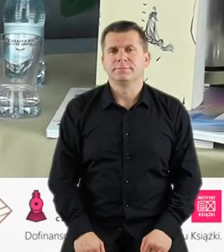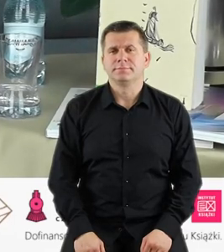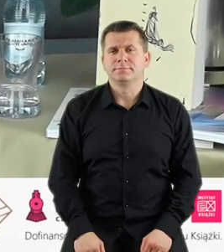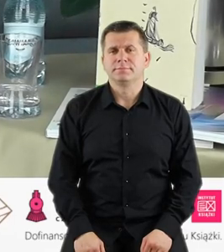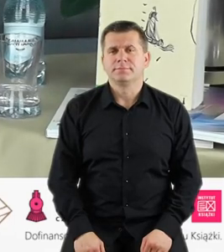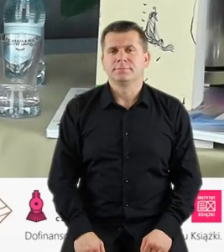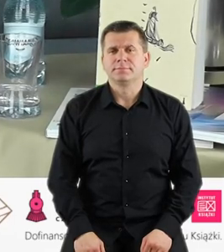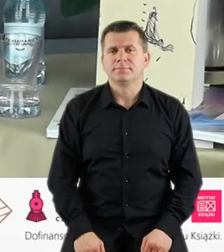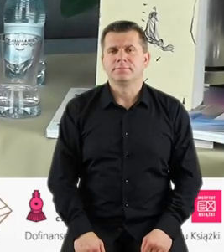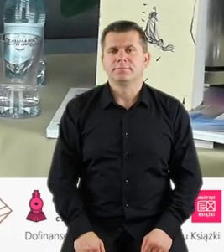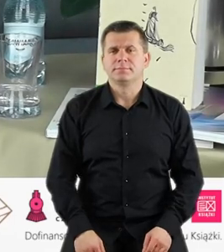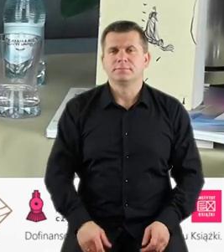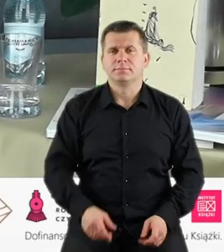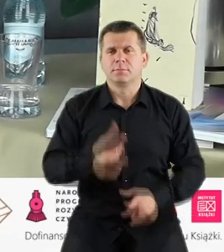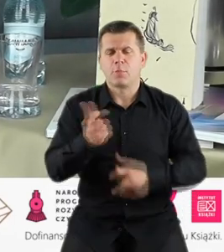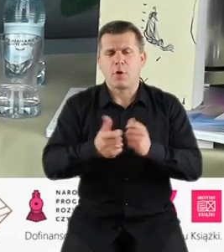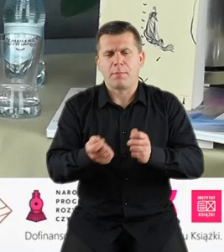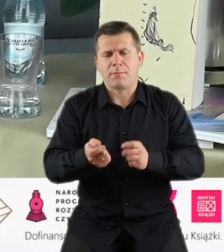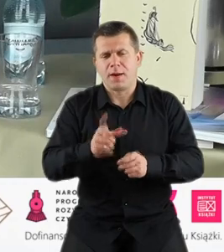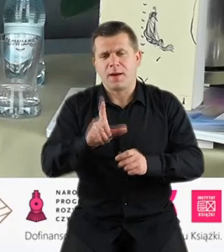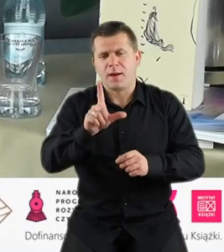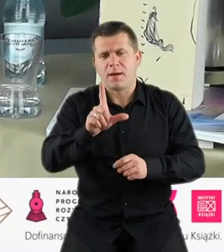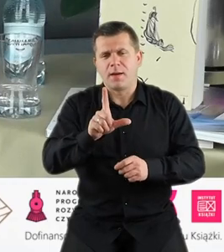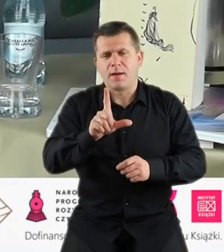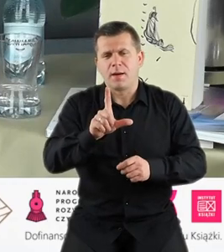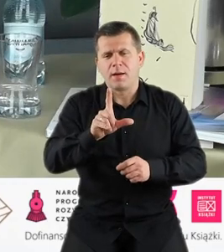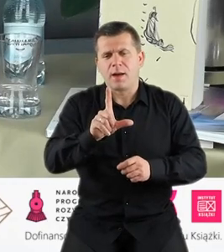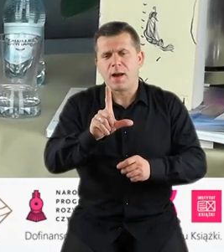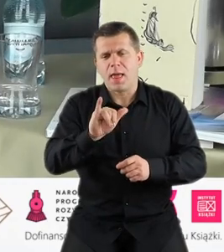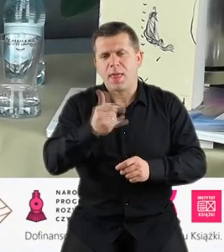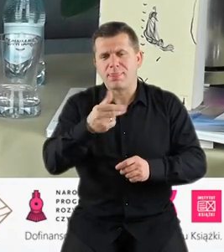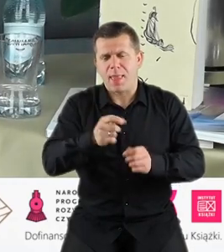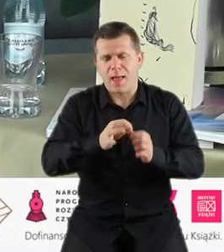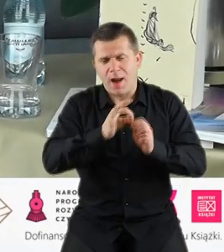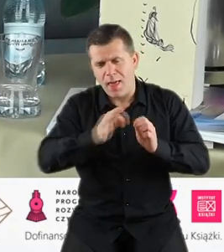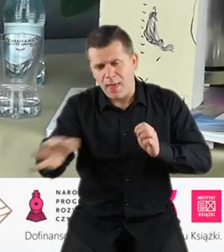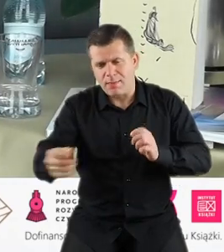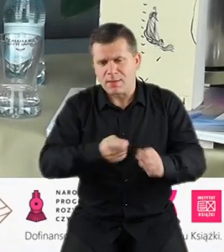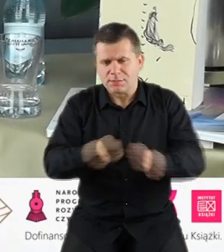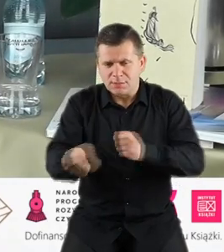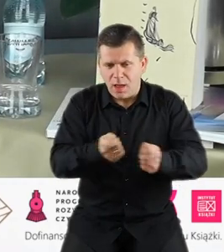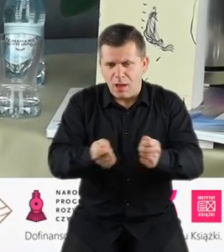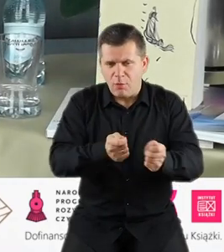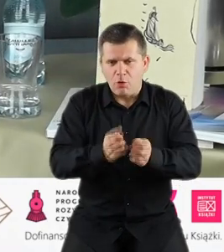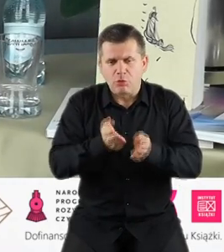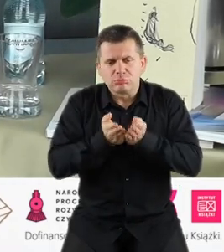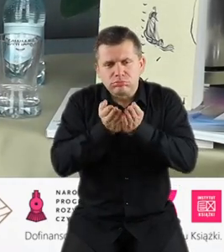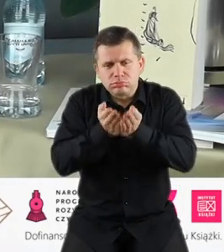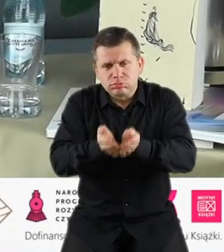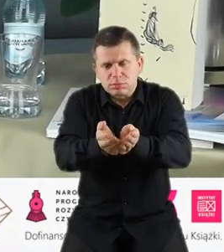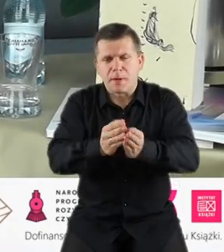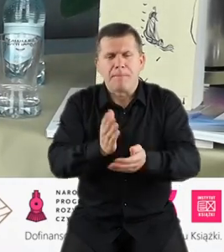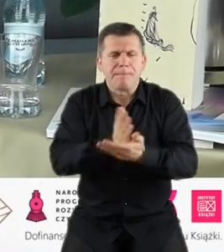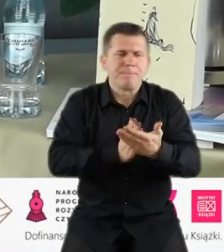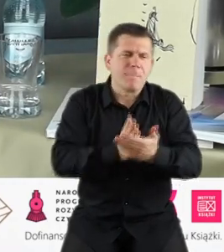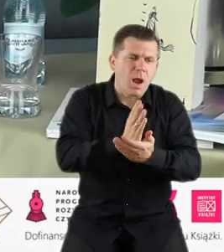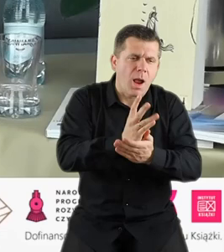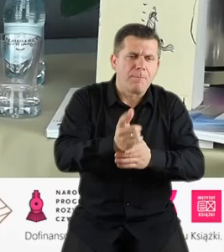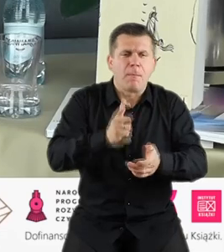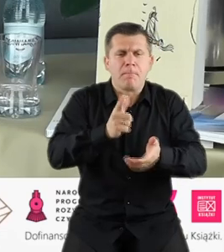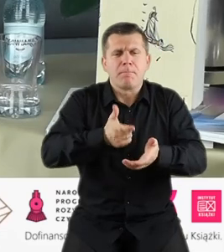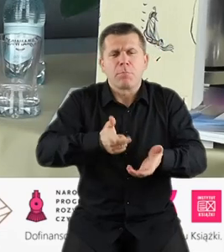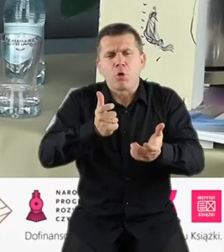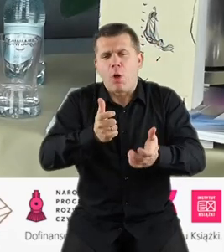tych lin, którymi się steruje okręt, nie ma właśnie map, nie ma broni. Nie? To nie jest